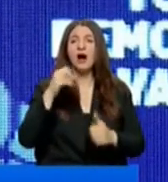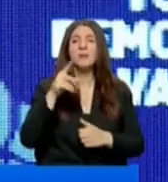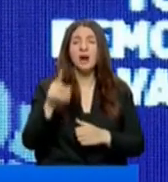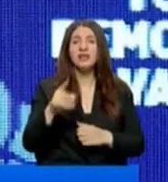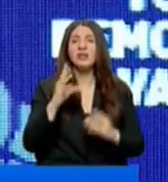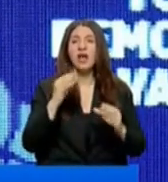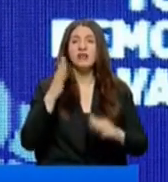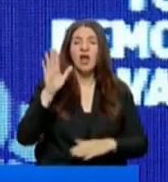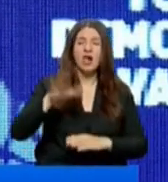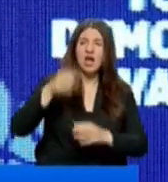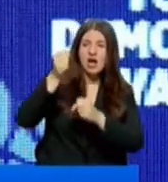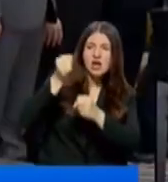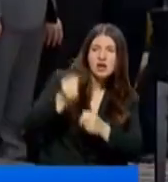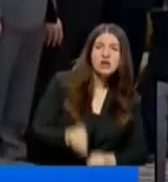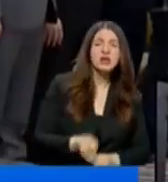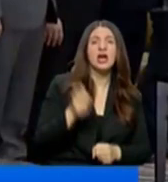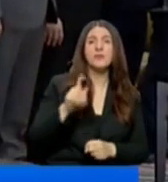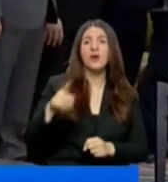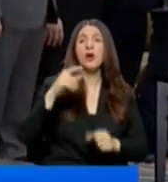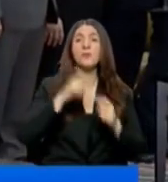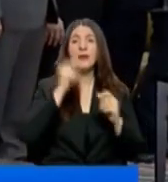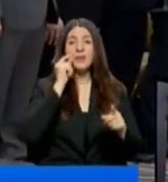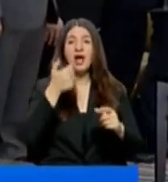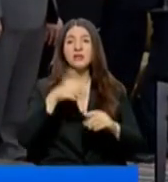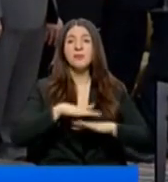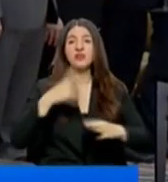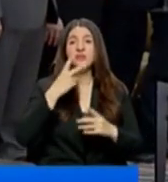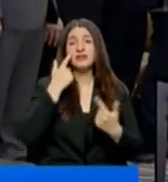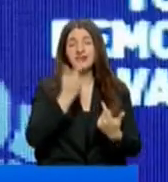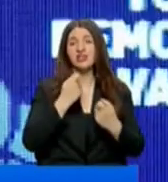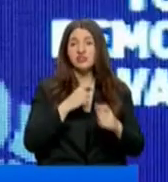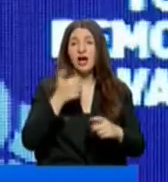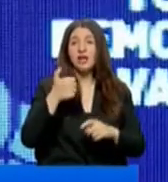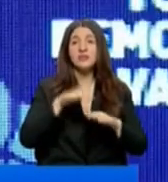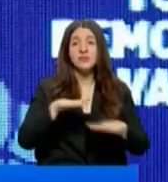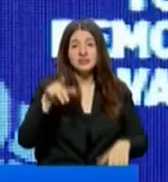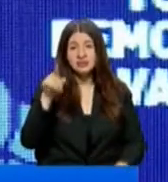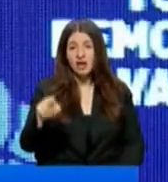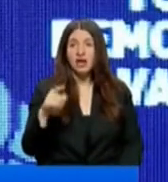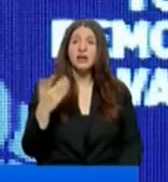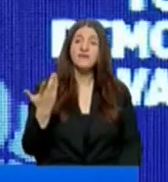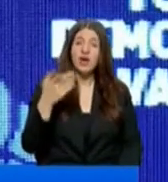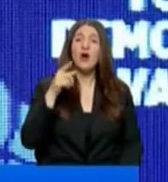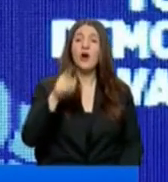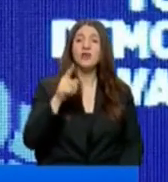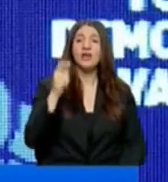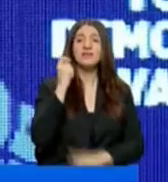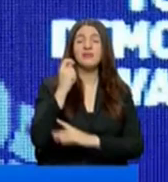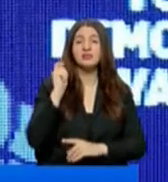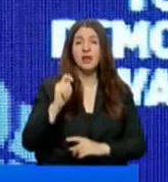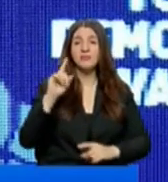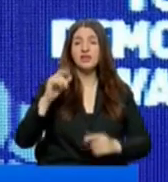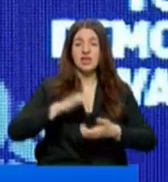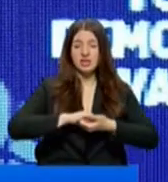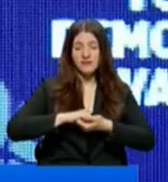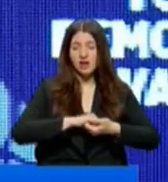Partisi'ni daha aşağı da çekiyorlar. Arınç'ın altılı masa açıklaması da dikkat çekti. Altılı masa ve onların temsil ettikleri